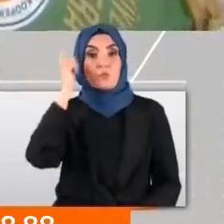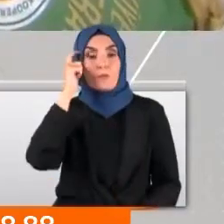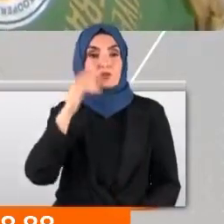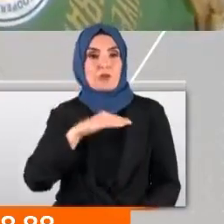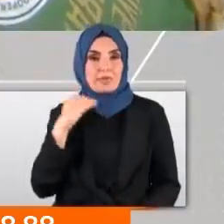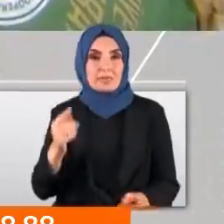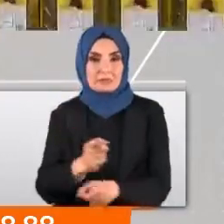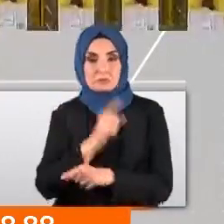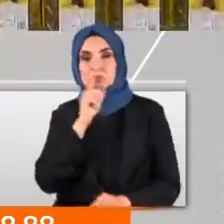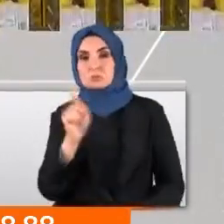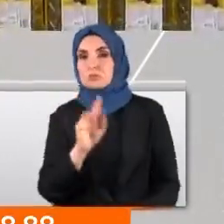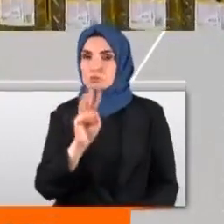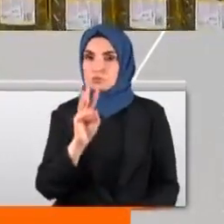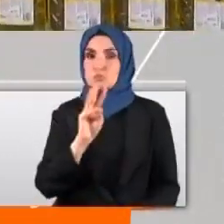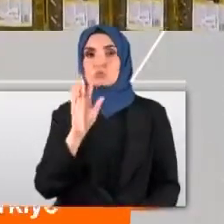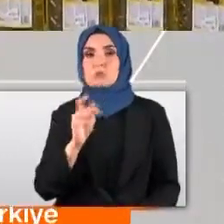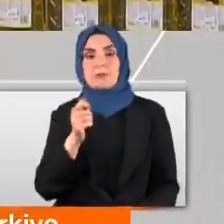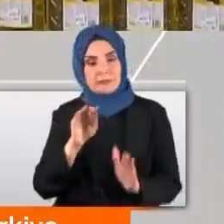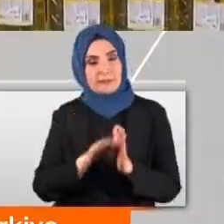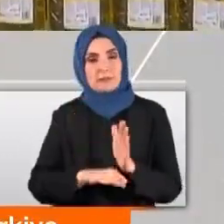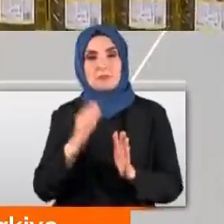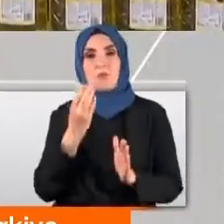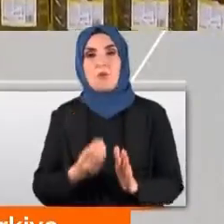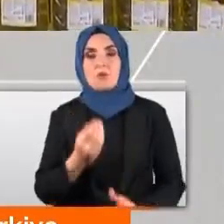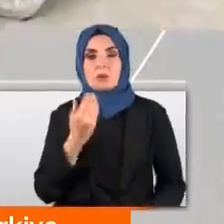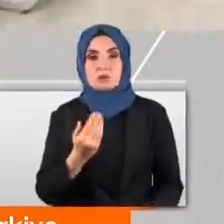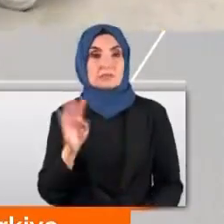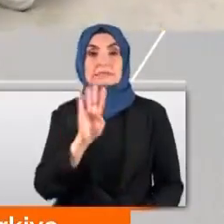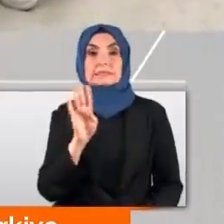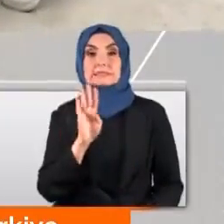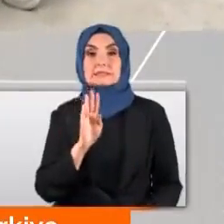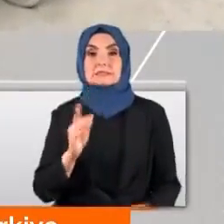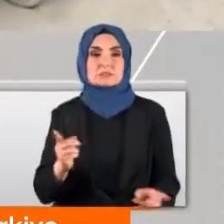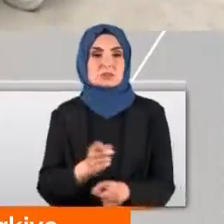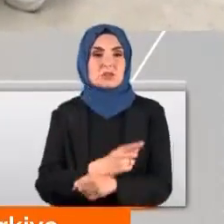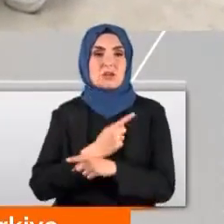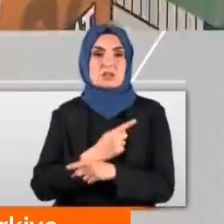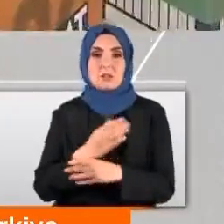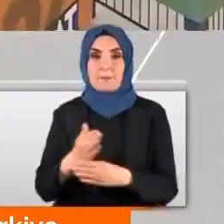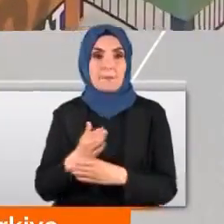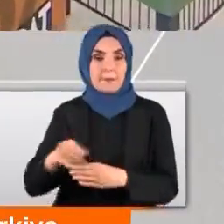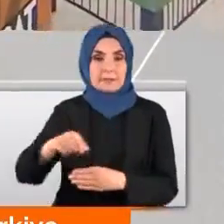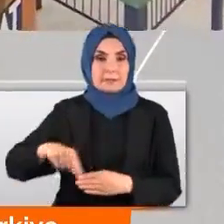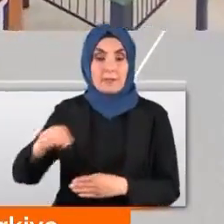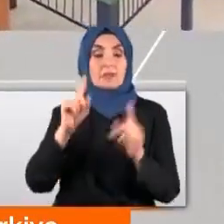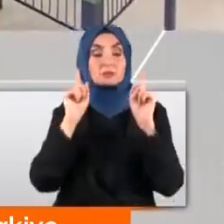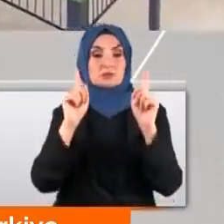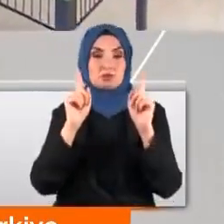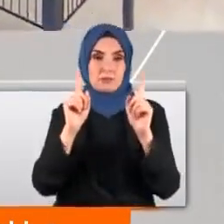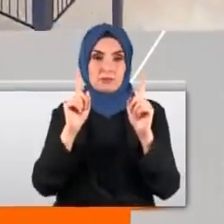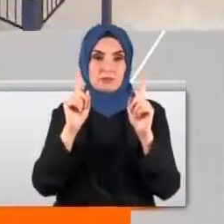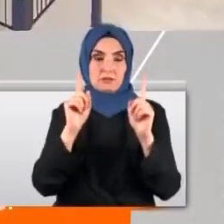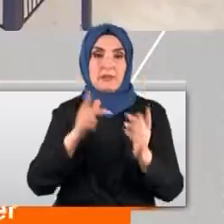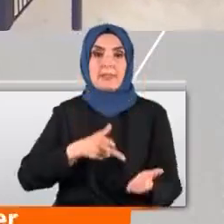%30-35 indirime gidiyoruz. 40 çeşit üründe inşallah